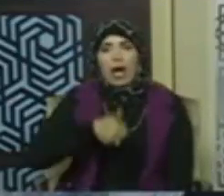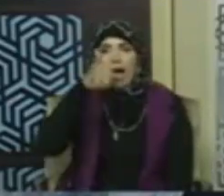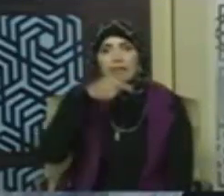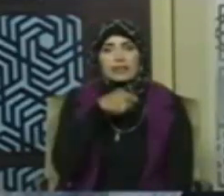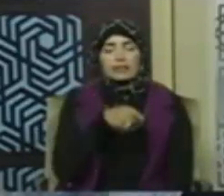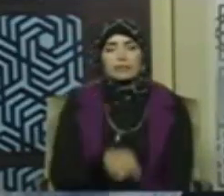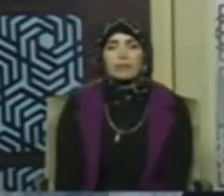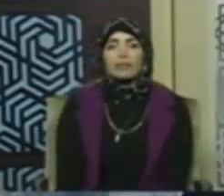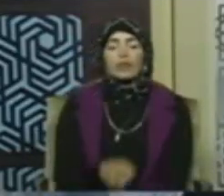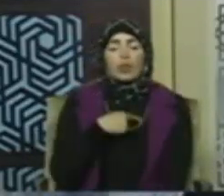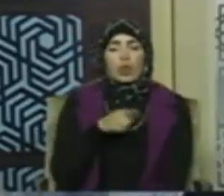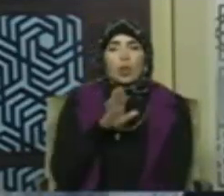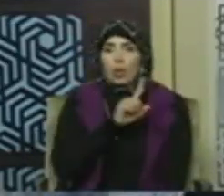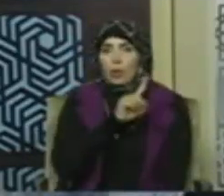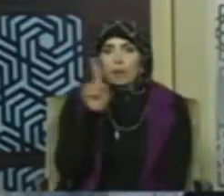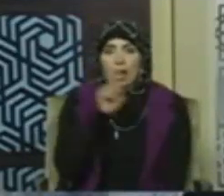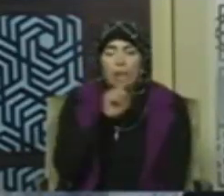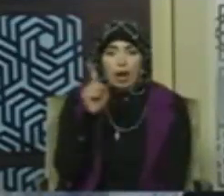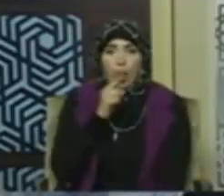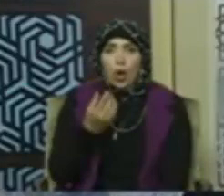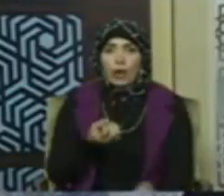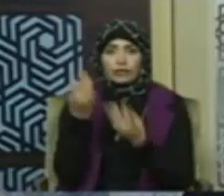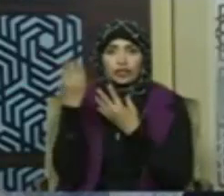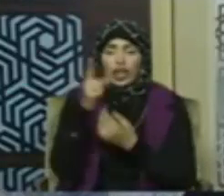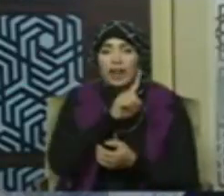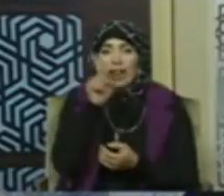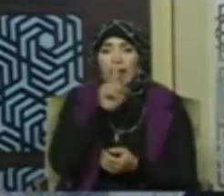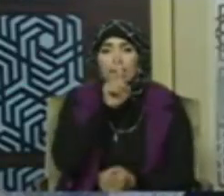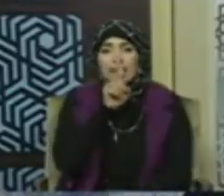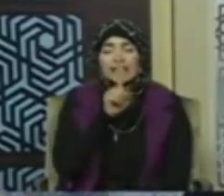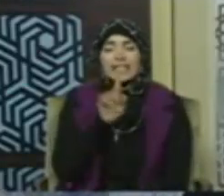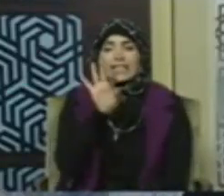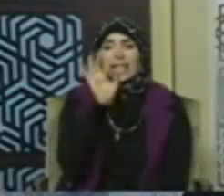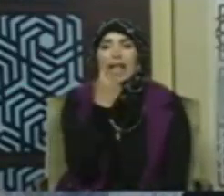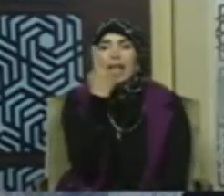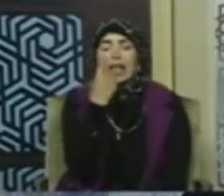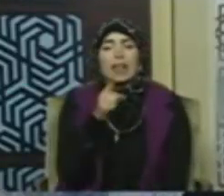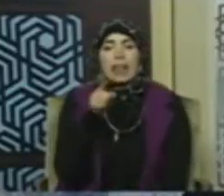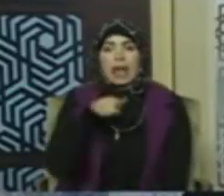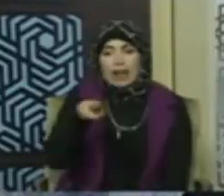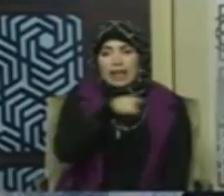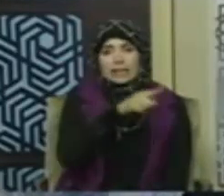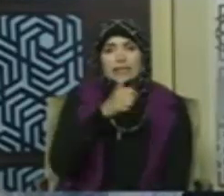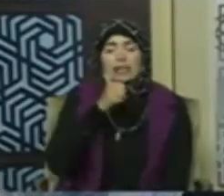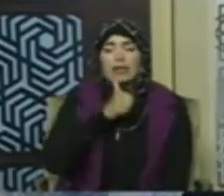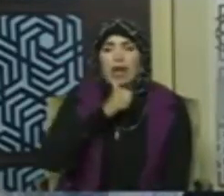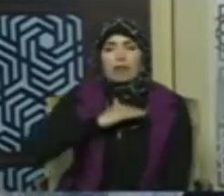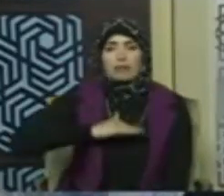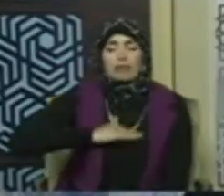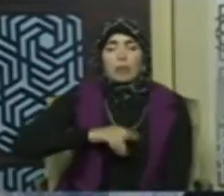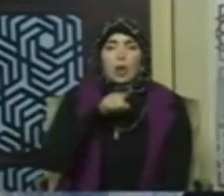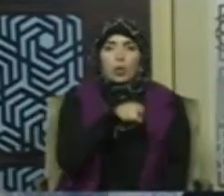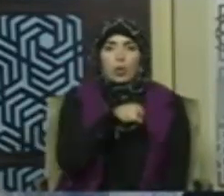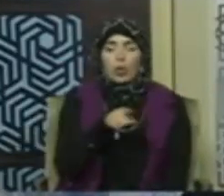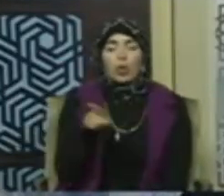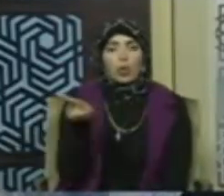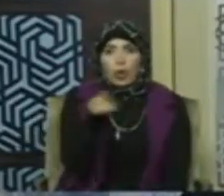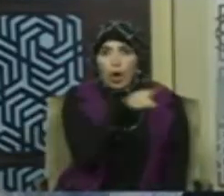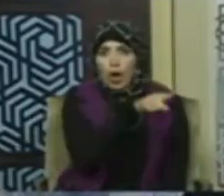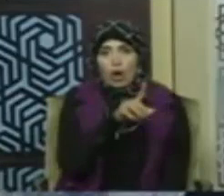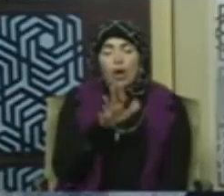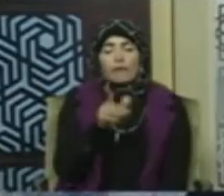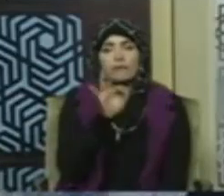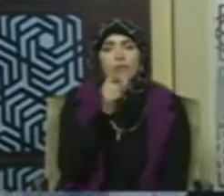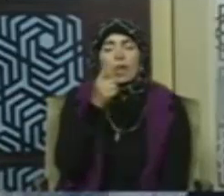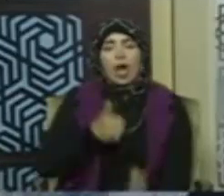حميم، وما يلقاها إلا الذين صبروا، وما يلقاها إلا